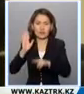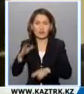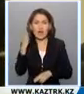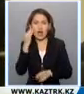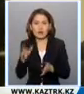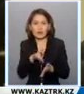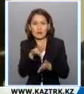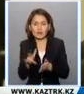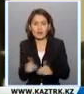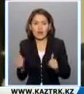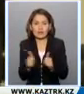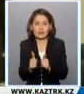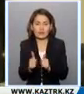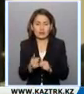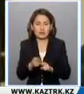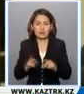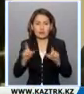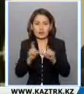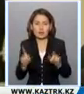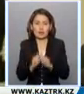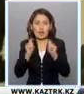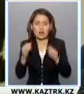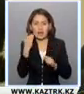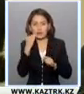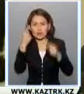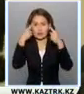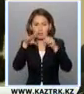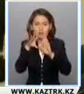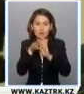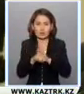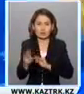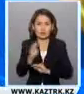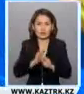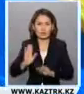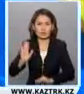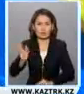қасынан тағы бір қосымша кешен ашпақпыз. Ол кешенге заманауи жабдықтар орнатылған.